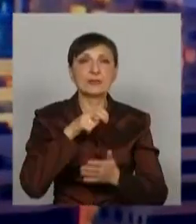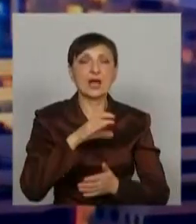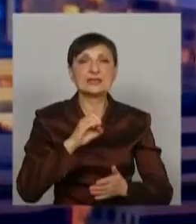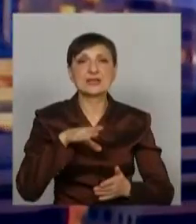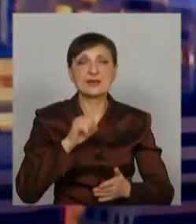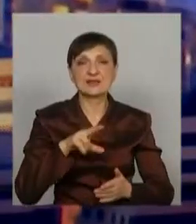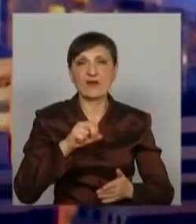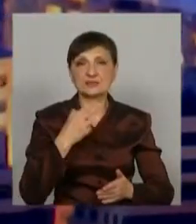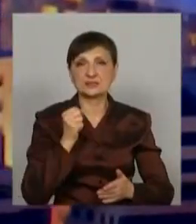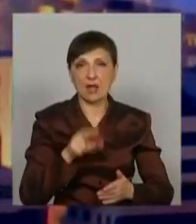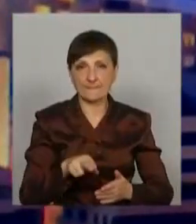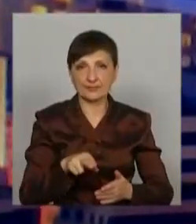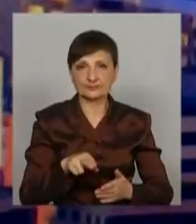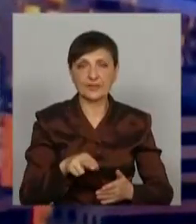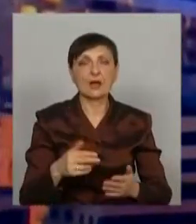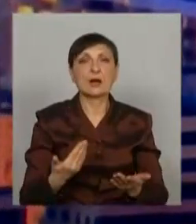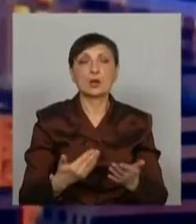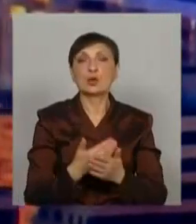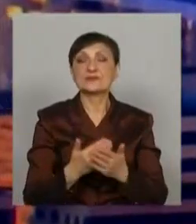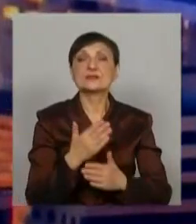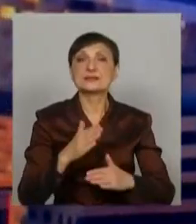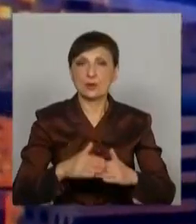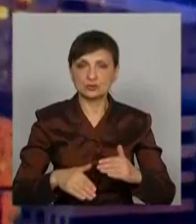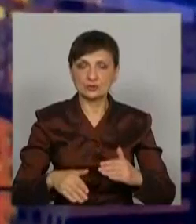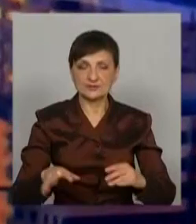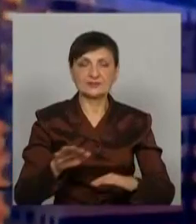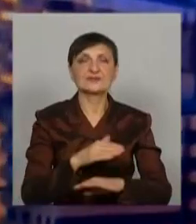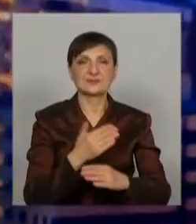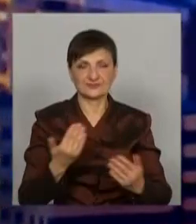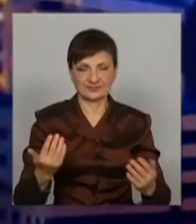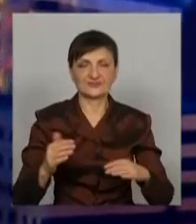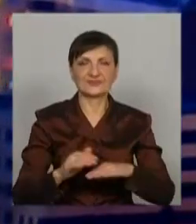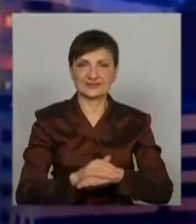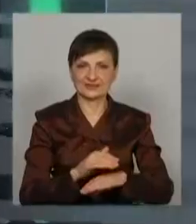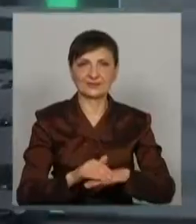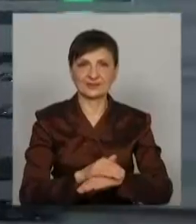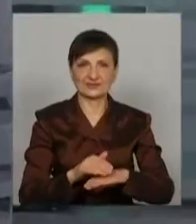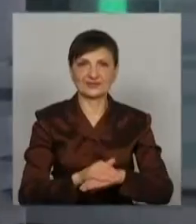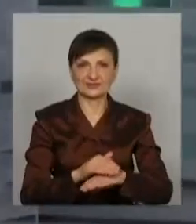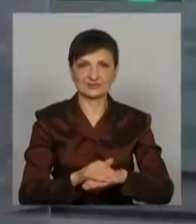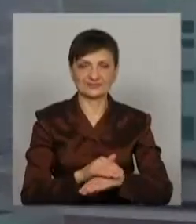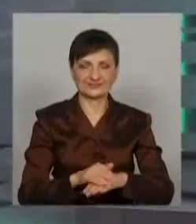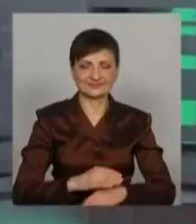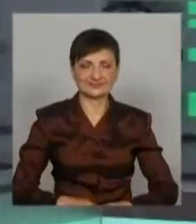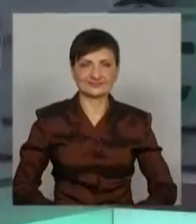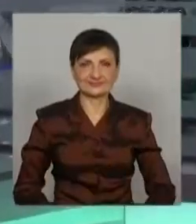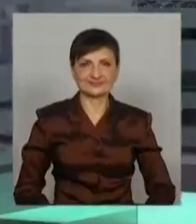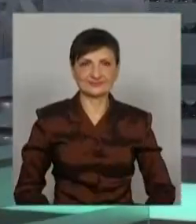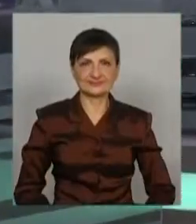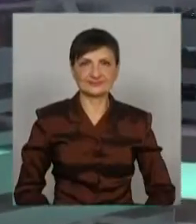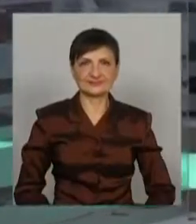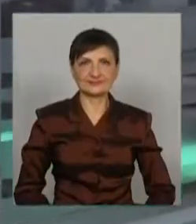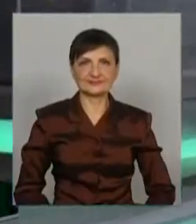sms-сообщения на нашего c8 три семерки 046 3333 на этом все всего доброго до